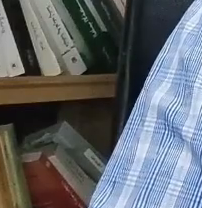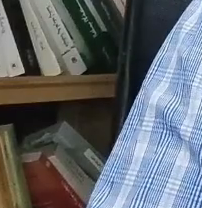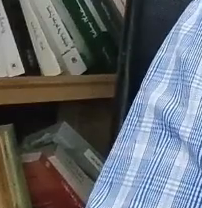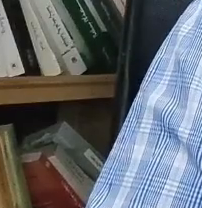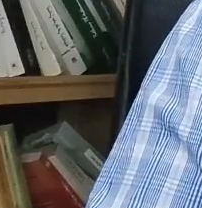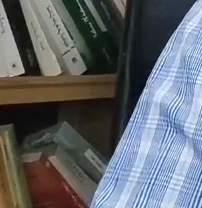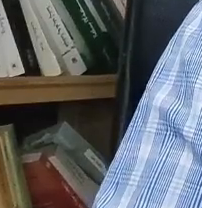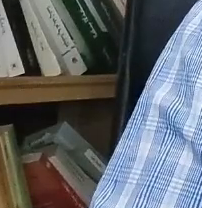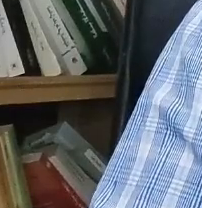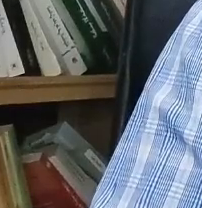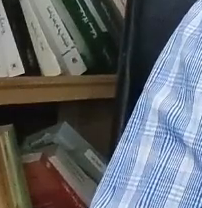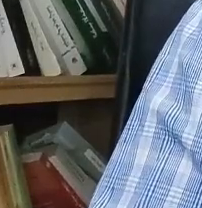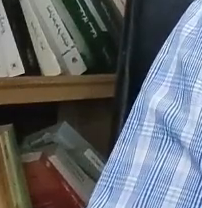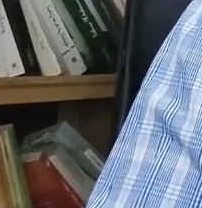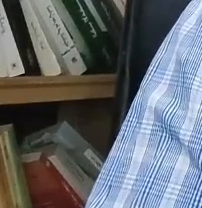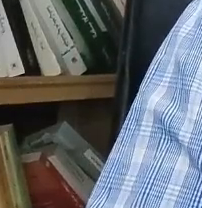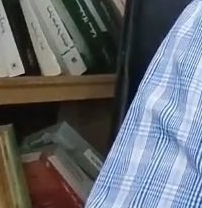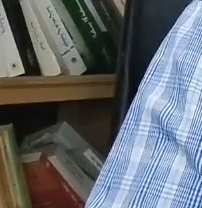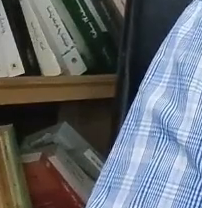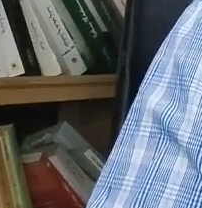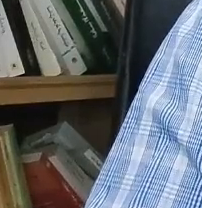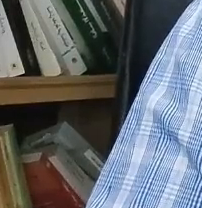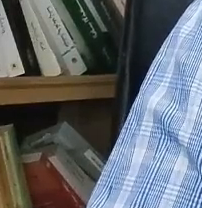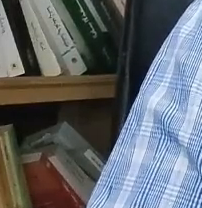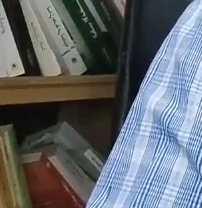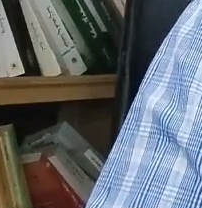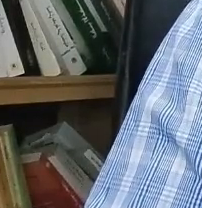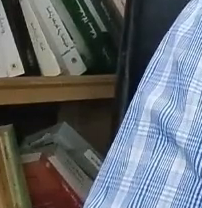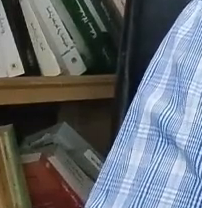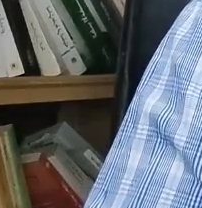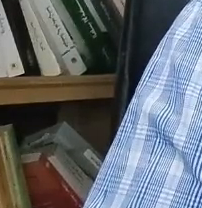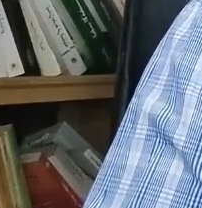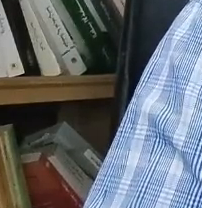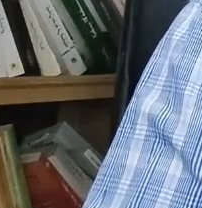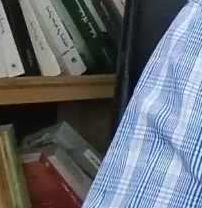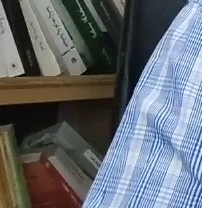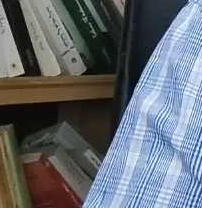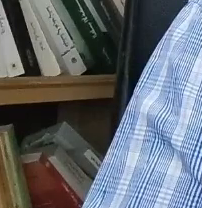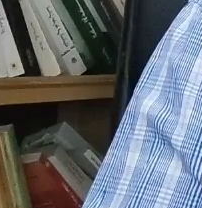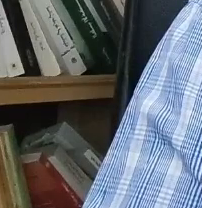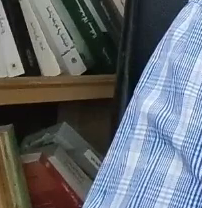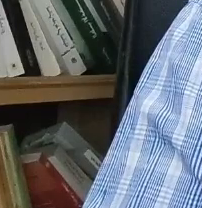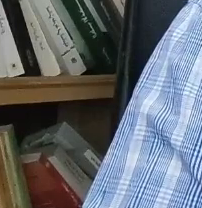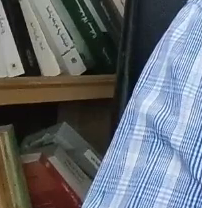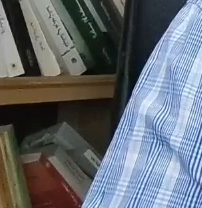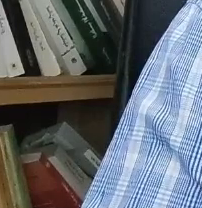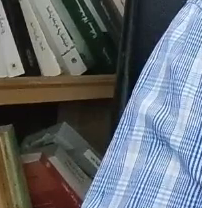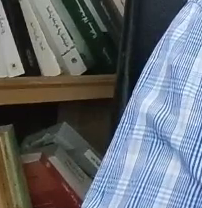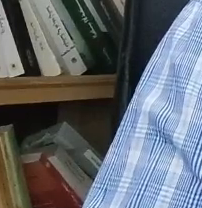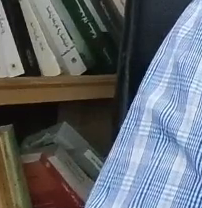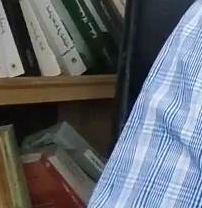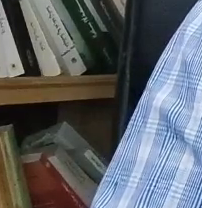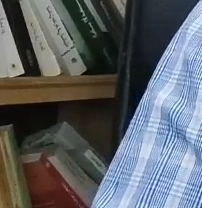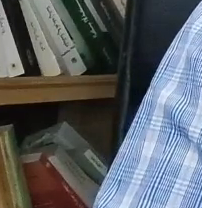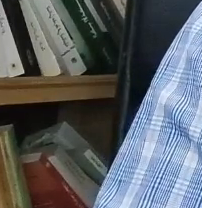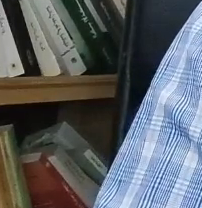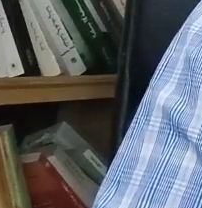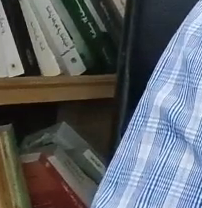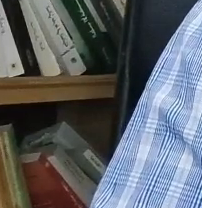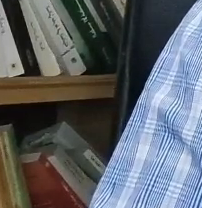ما يأكلونه فكيف سيفهم في الرقمنة ونحن لن نعمم الويفي على جميع التراب الوطني.